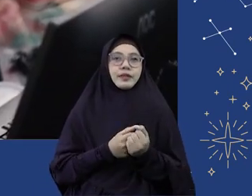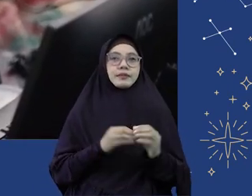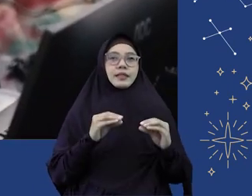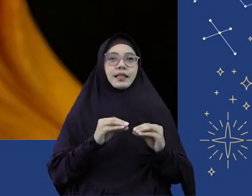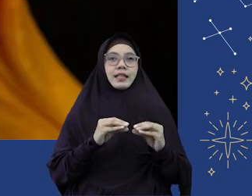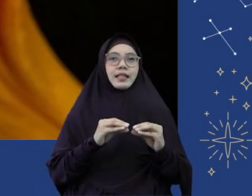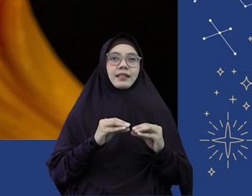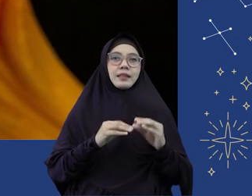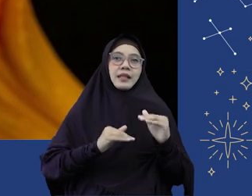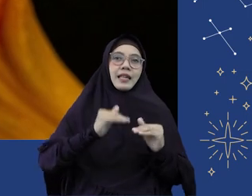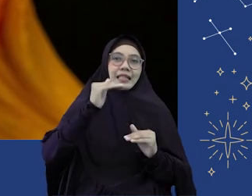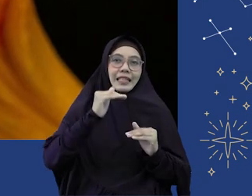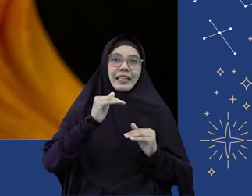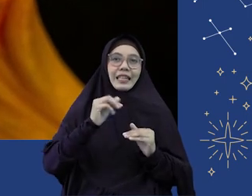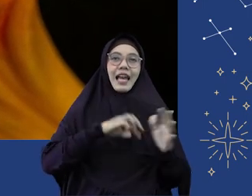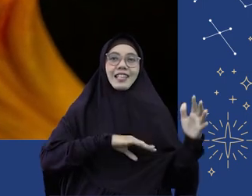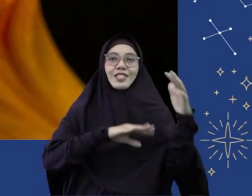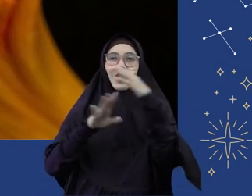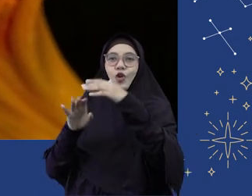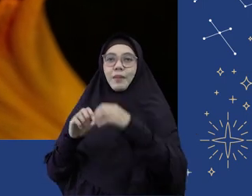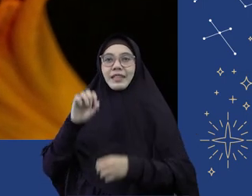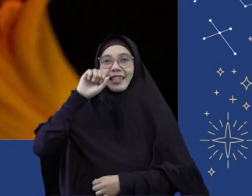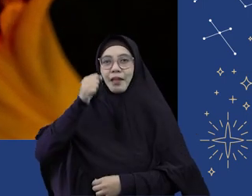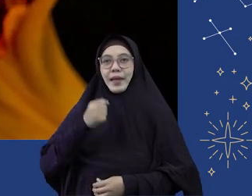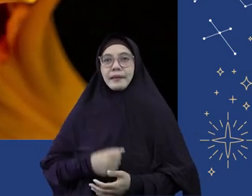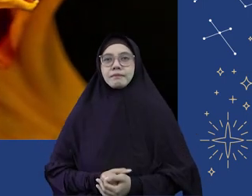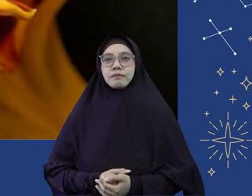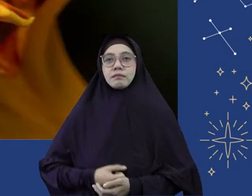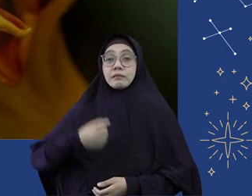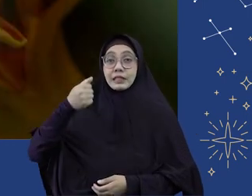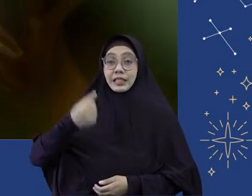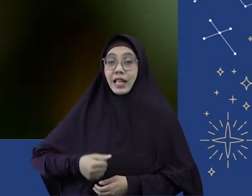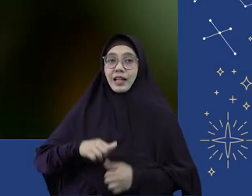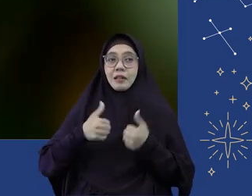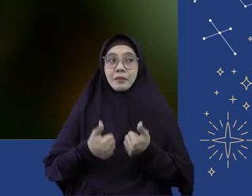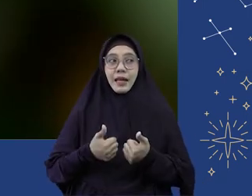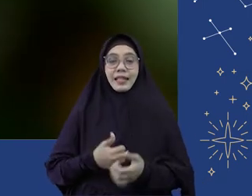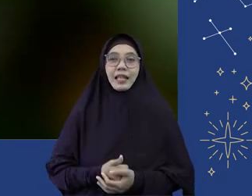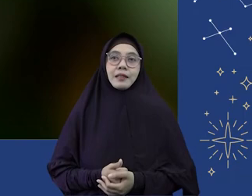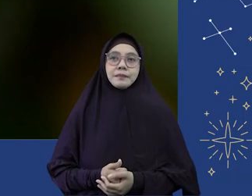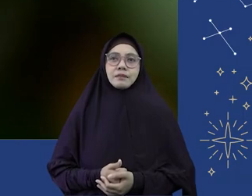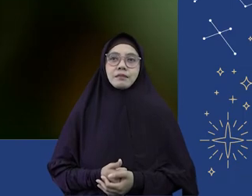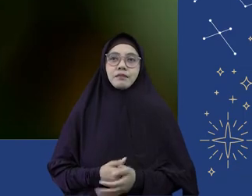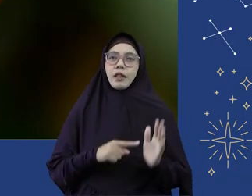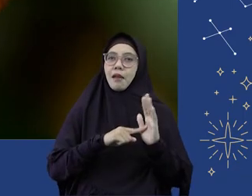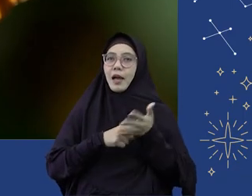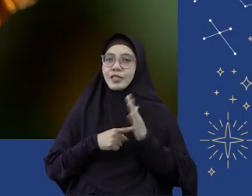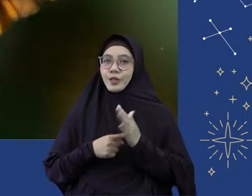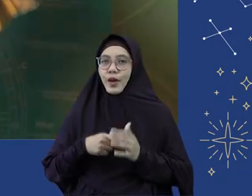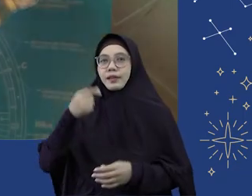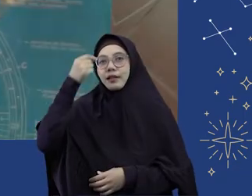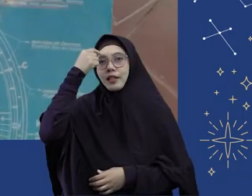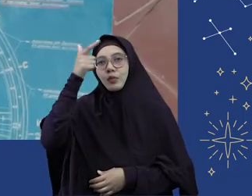astronomi ITB lingkungan observatorium yang dijaga dengan sangat baik memberikan kesempatan bagi para mahasiswa maupun ilmuwan